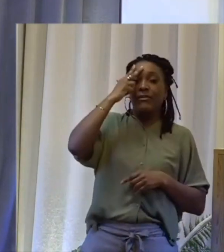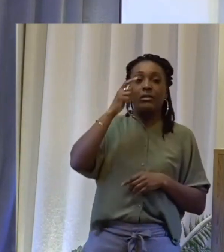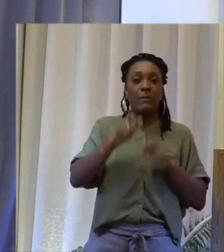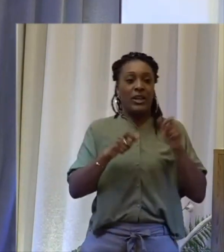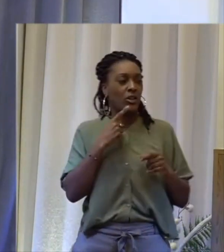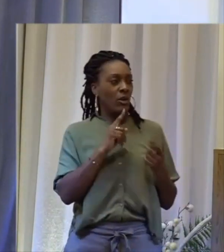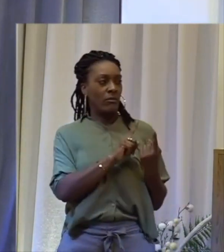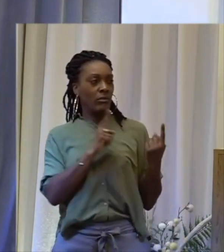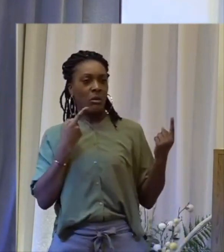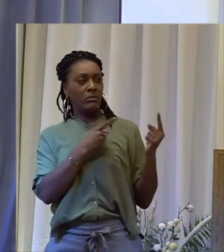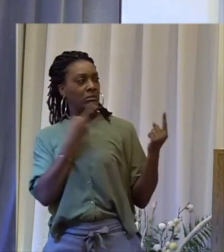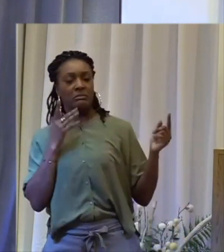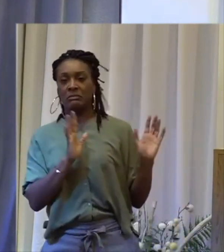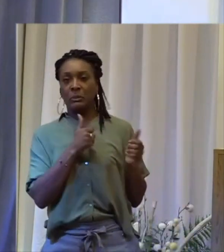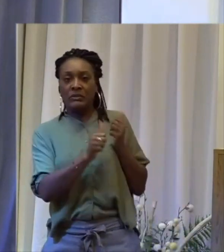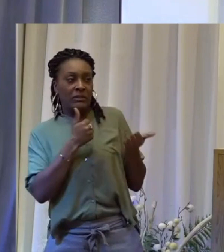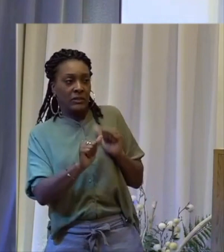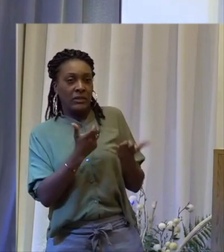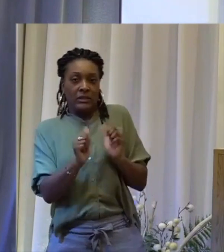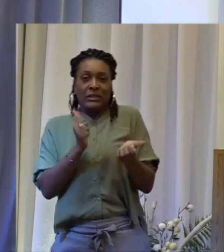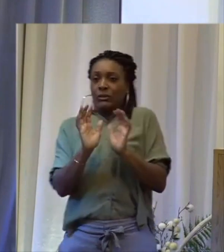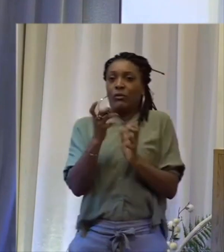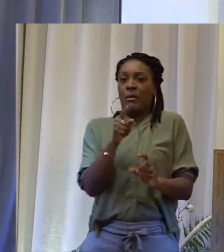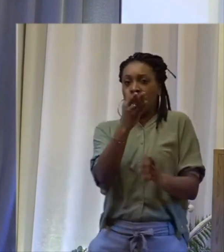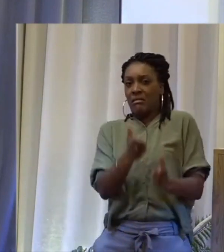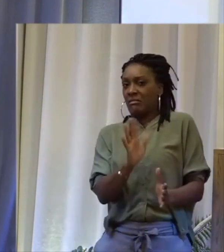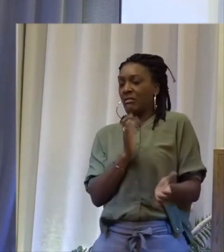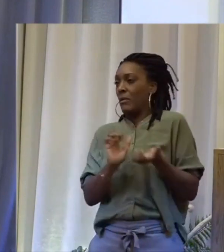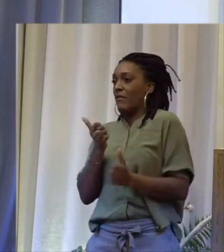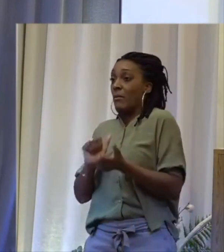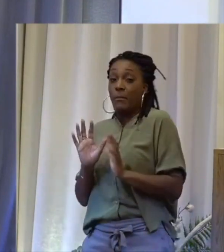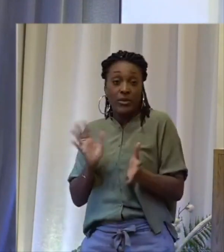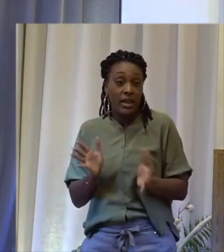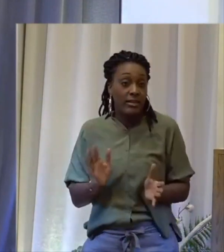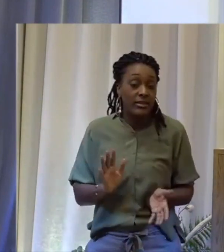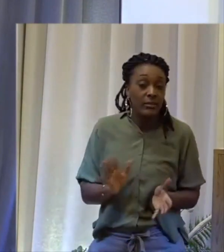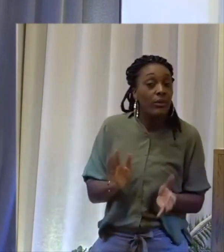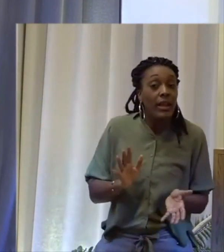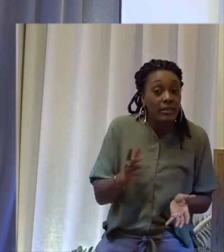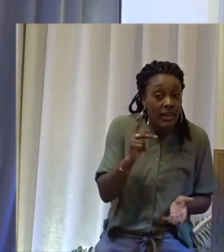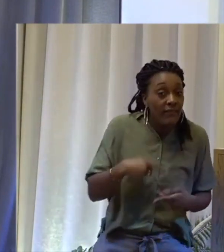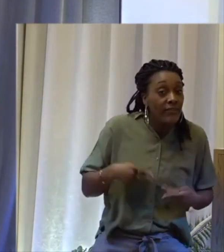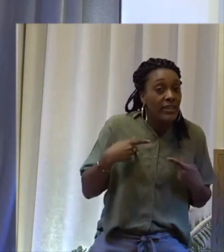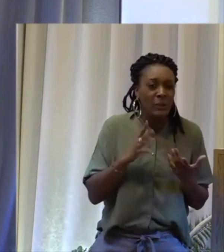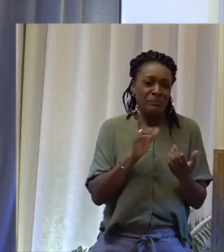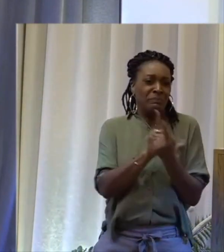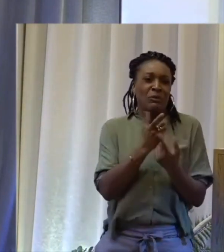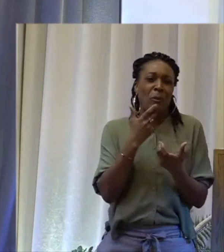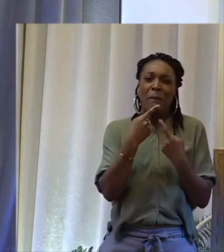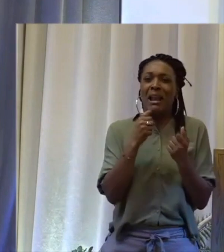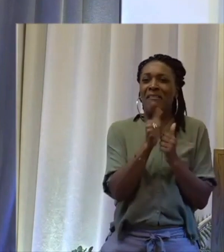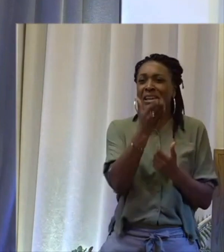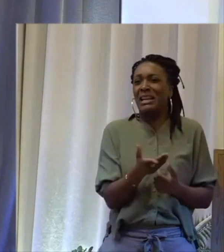disant J'ai peur d'être entaché et pollué par